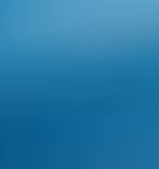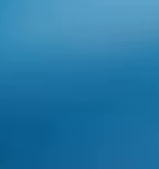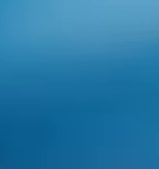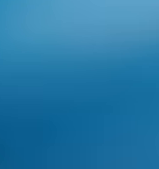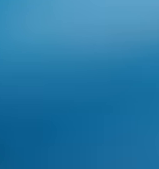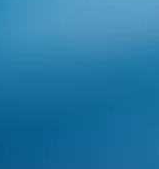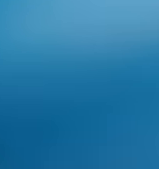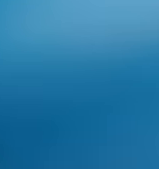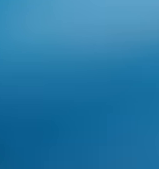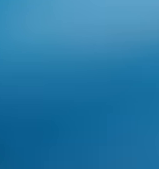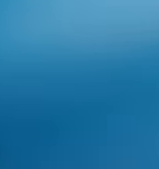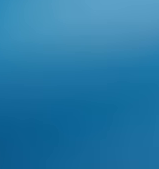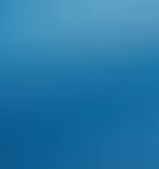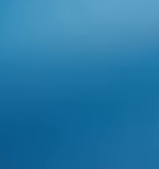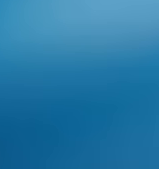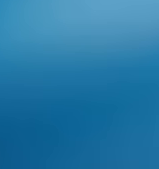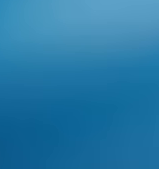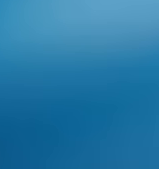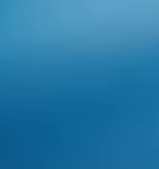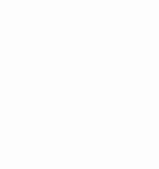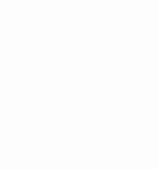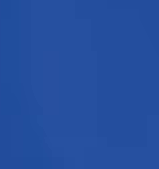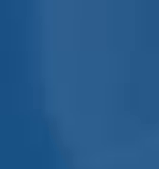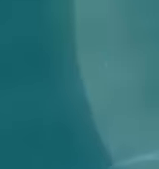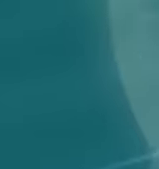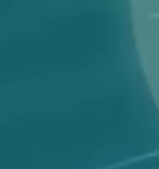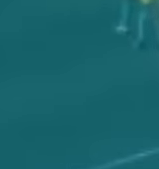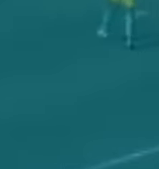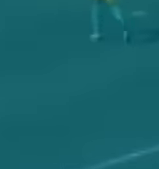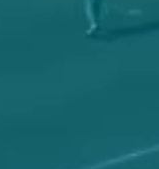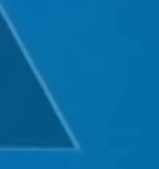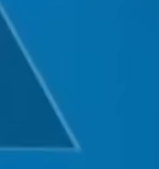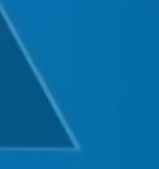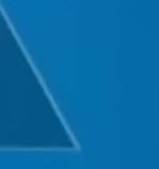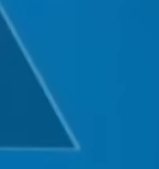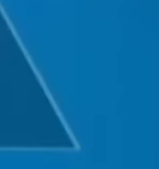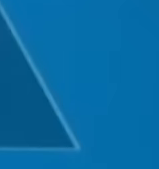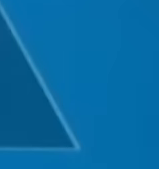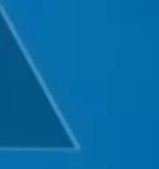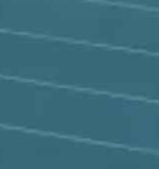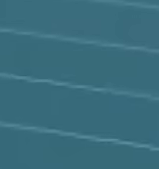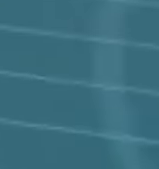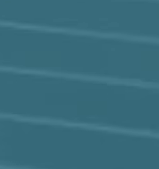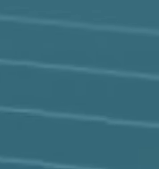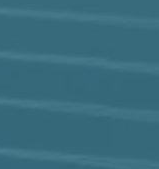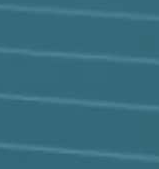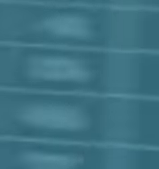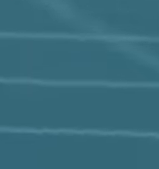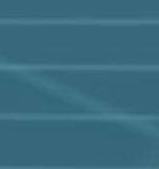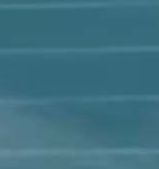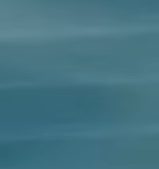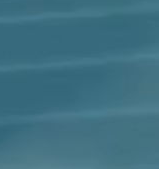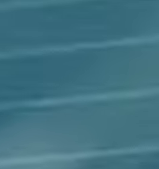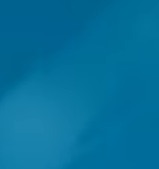Standard Bank. It can be.